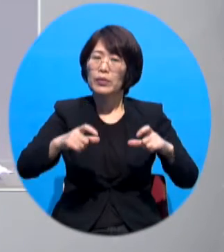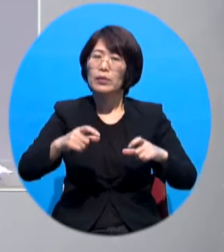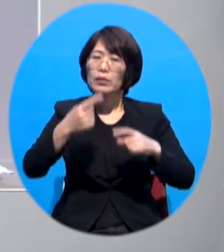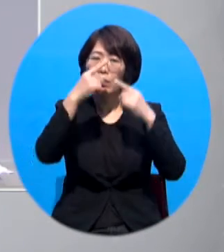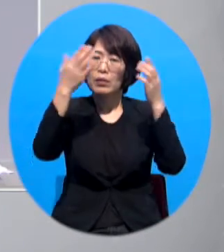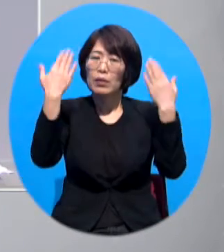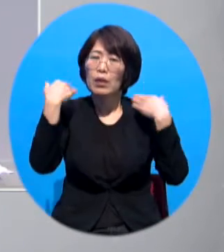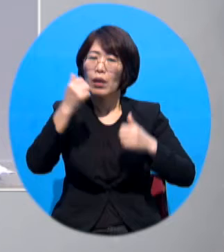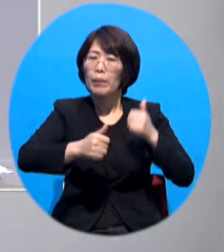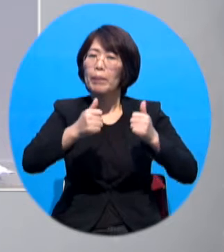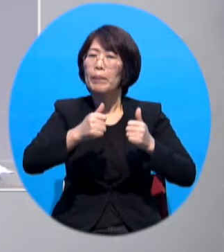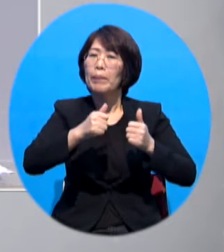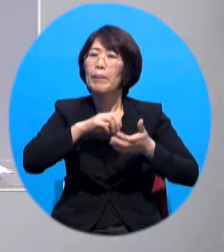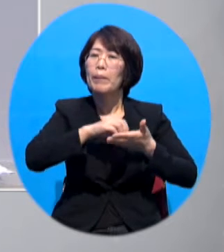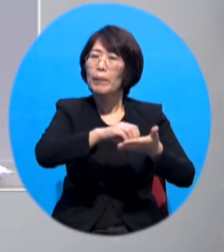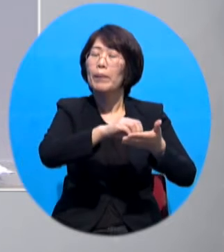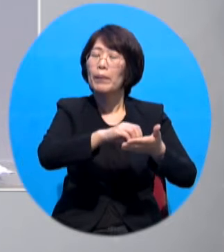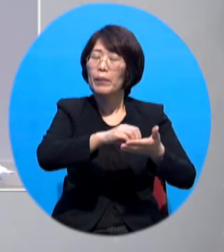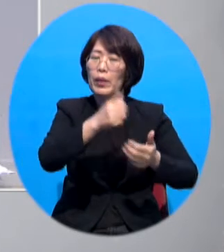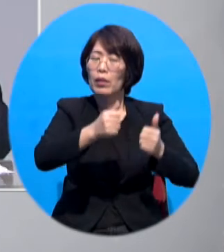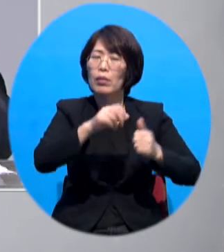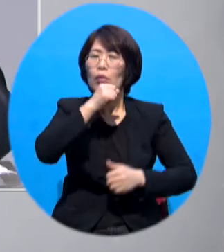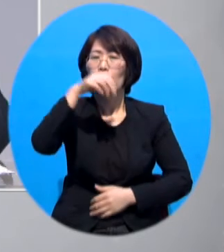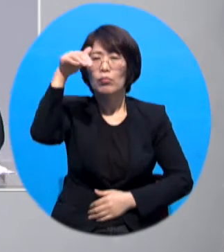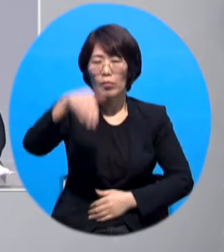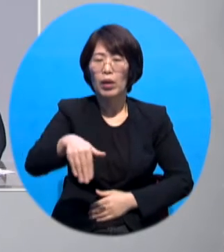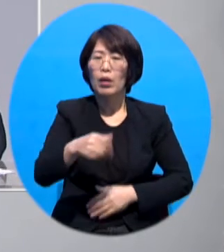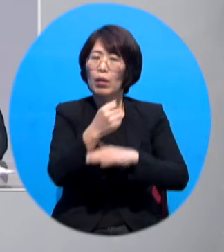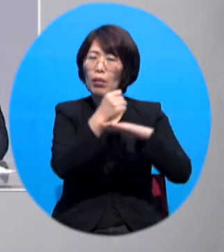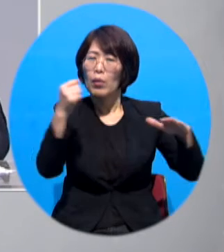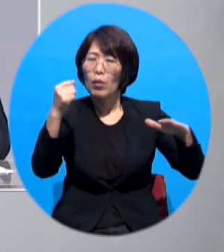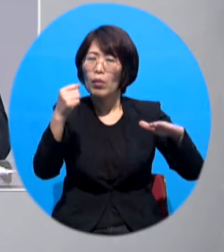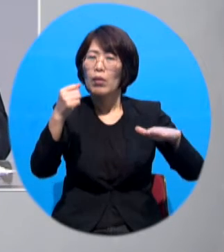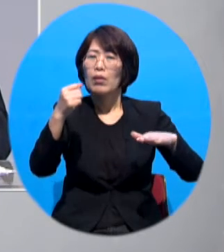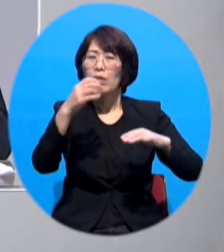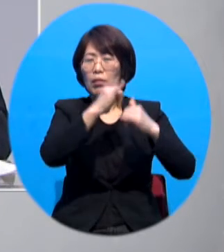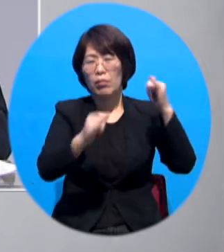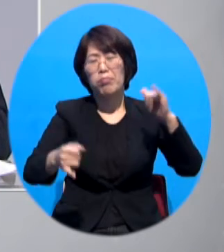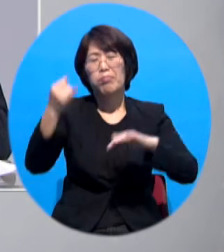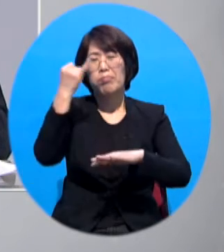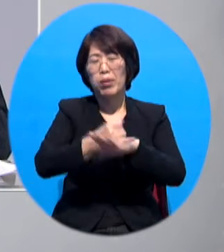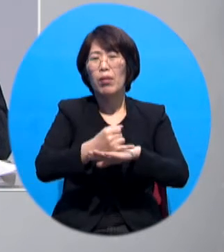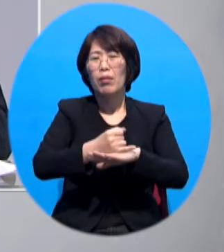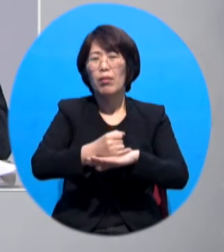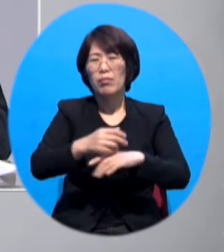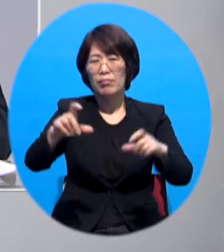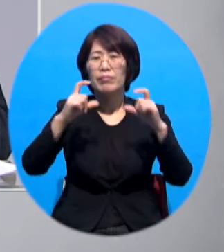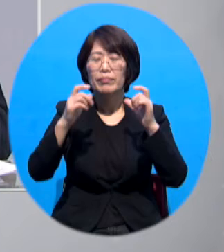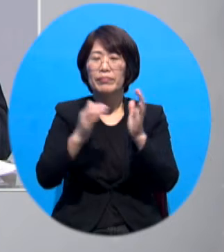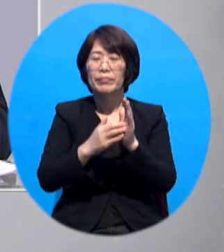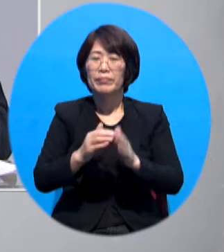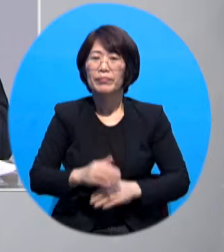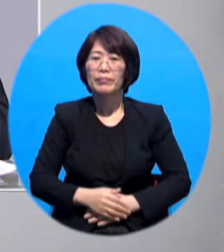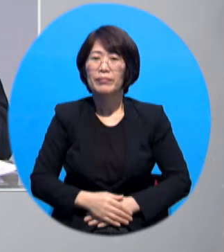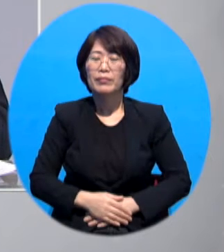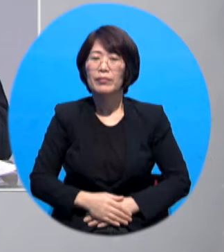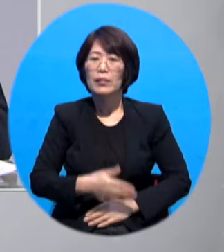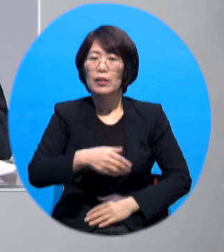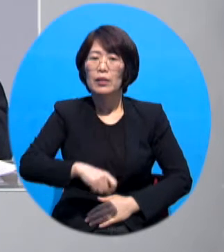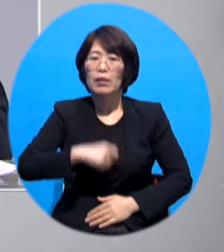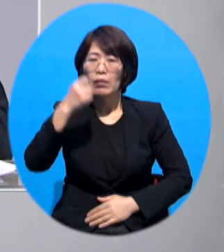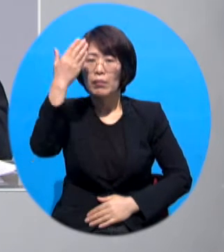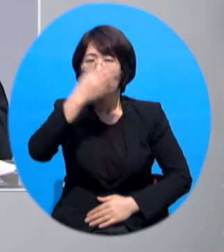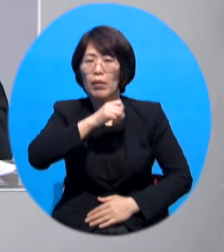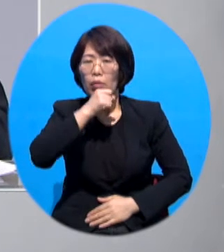성적은 계속할 하겠읍니다 표준점수 평균은 역대 꼴찌 라는 부끄러운 성적표를 받았습니다 청년도